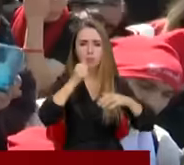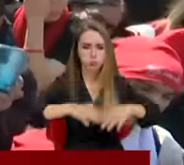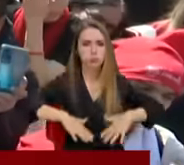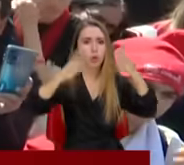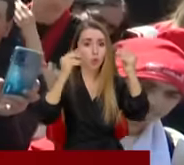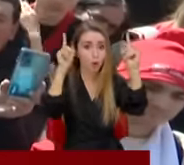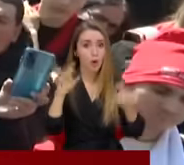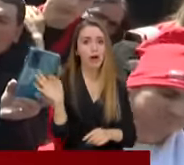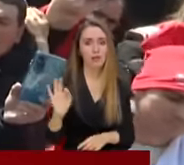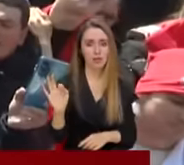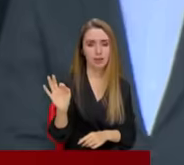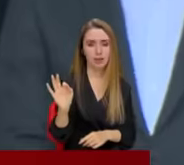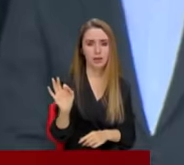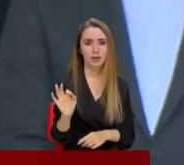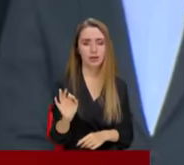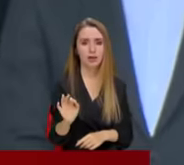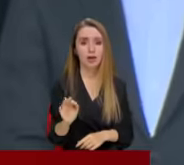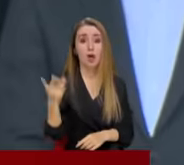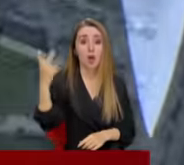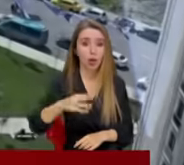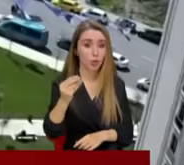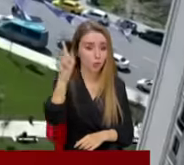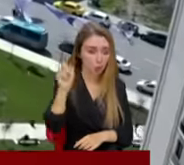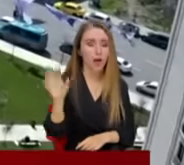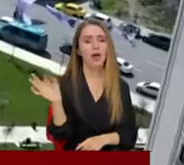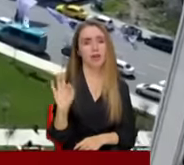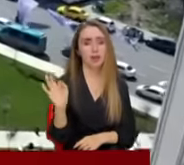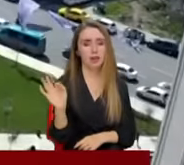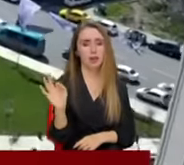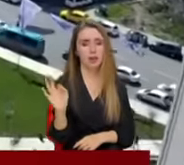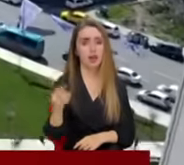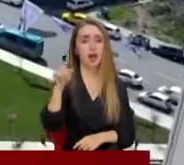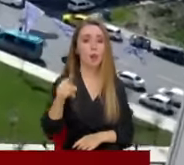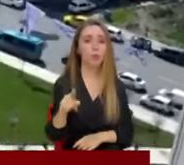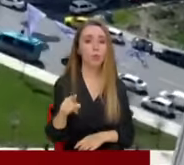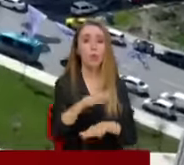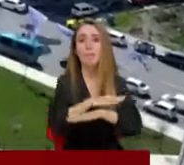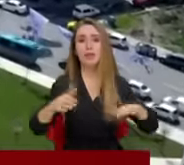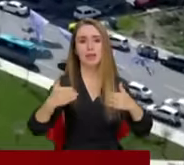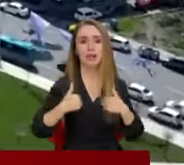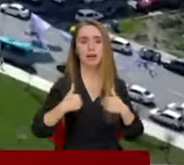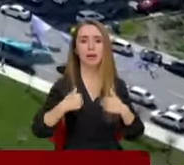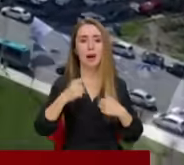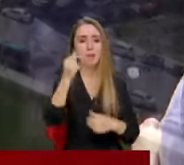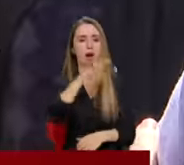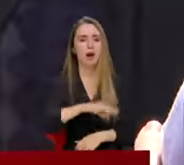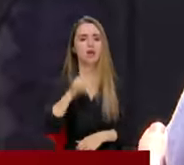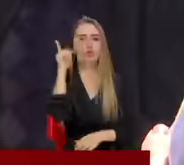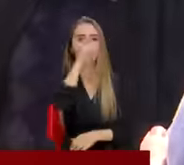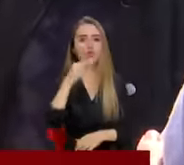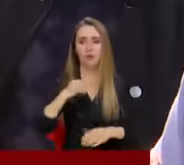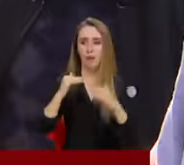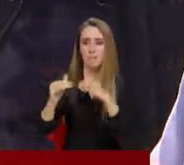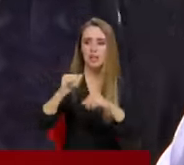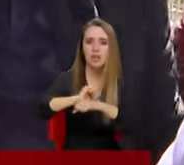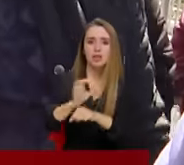muydu? Can kaybı oluyor muydu? Bunu sona erdirdik. Rant yüzünden ceremesini millet